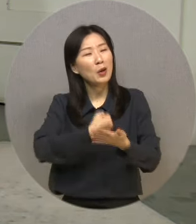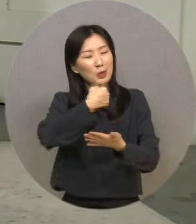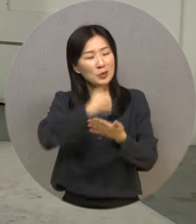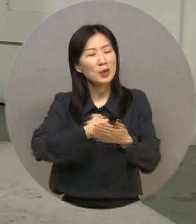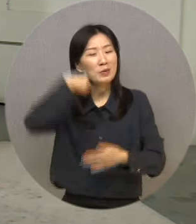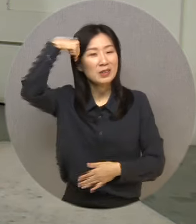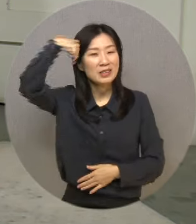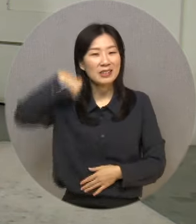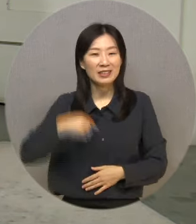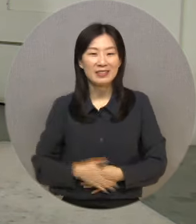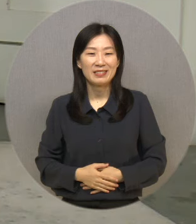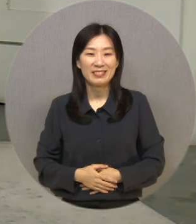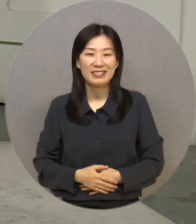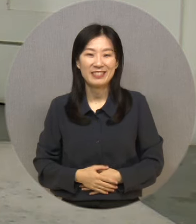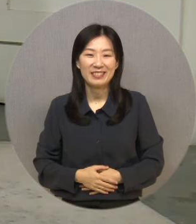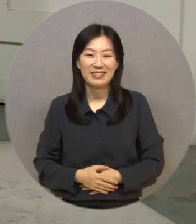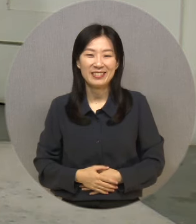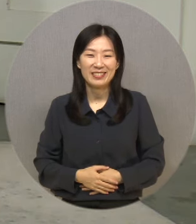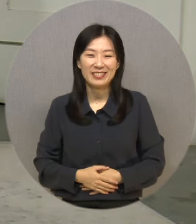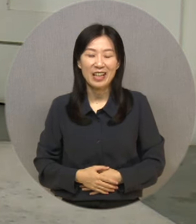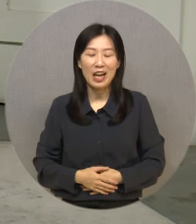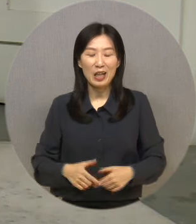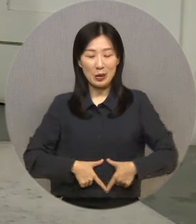용기를 내십니다. 안 갑니다. 근데